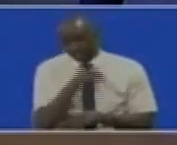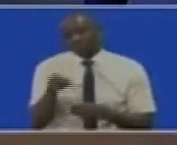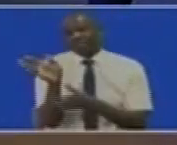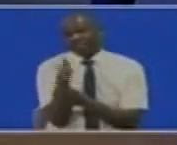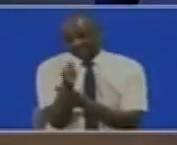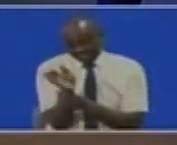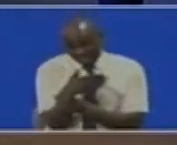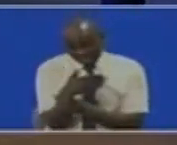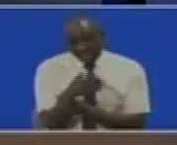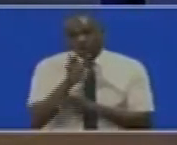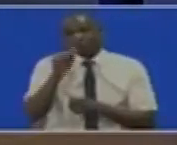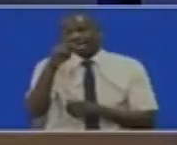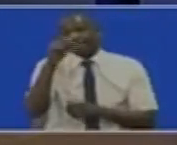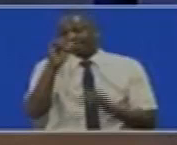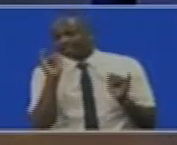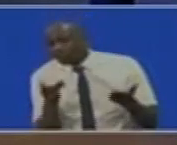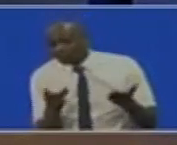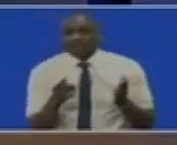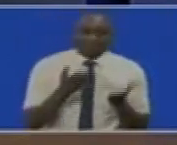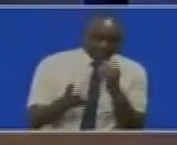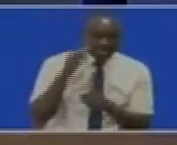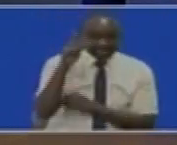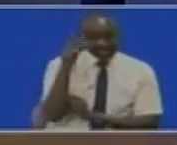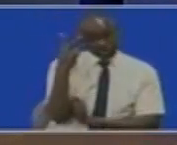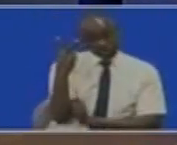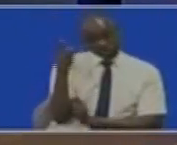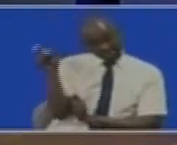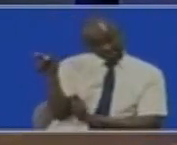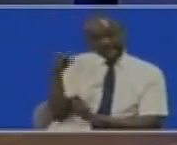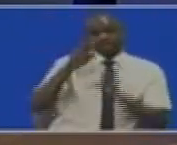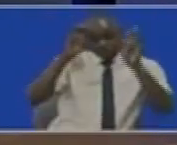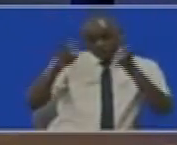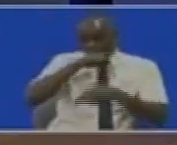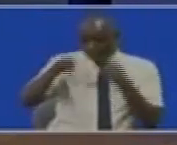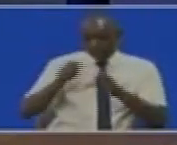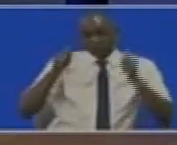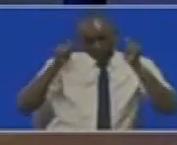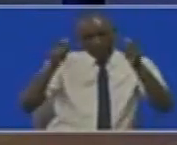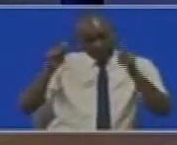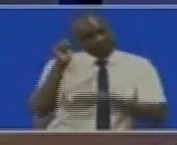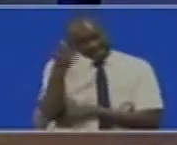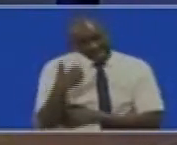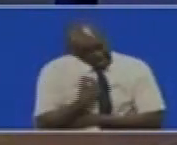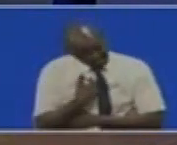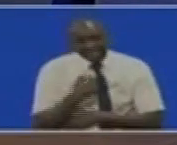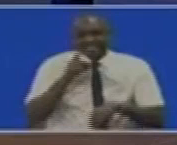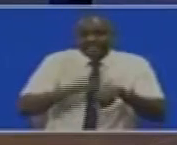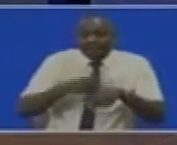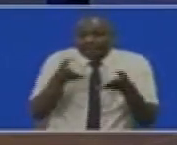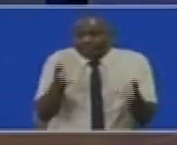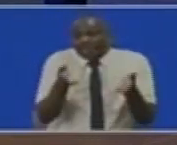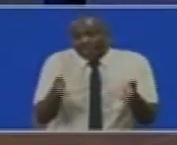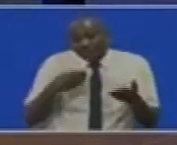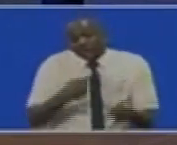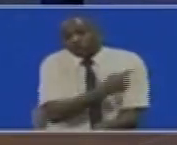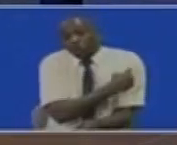Alhamisi kupitia KTN News. Katika sehemu yetu ya pili mtazamaji, tunajadili swala la migomo humu nchini, wakati ambapo kuna mgomo unaoendelea